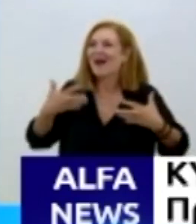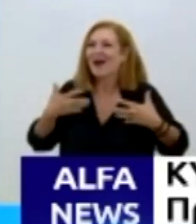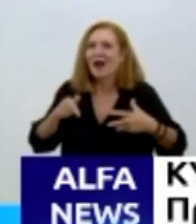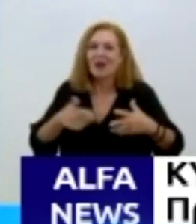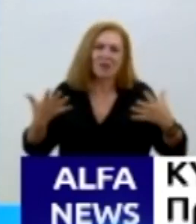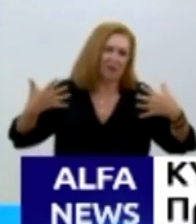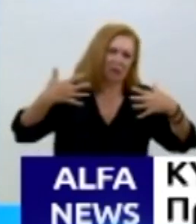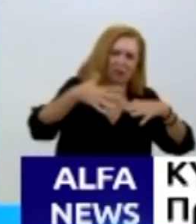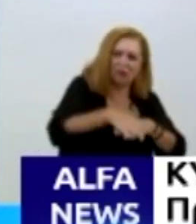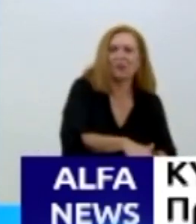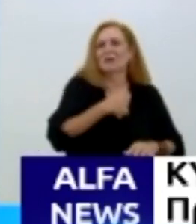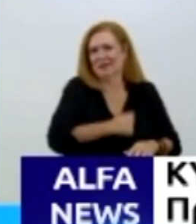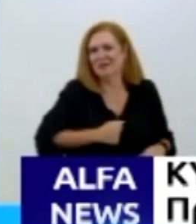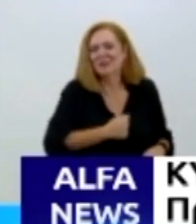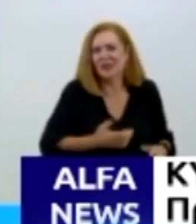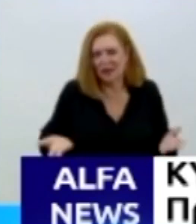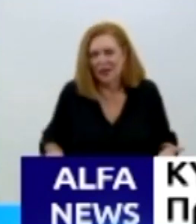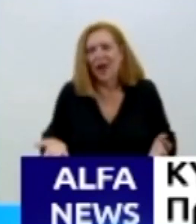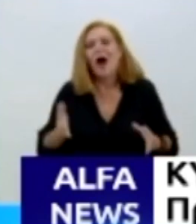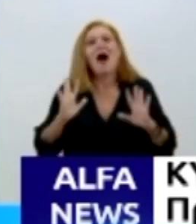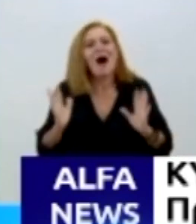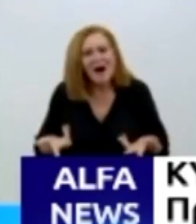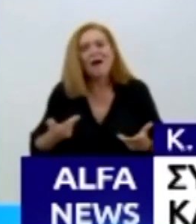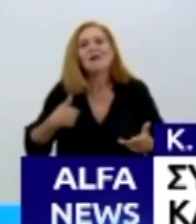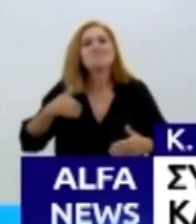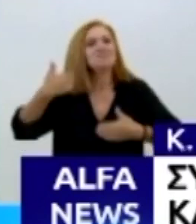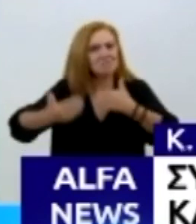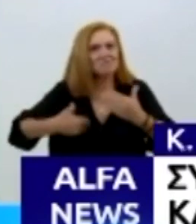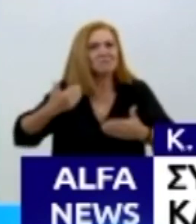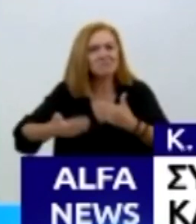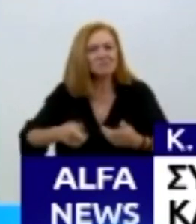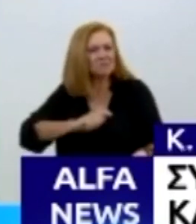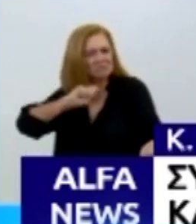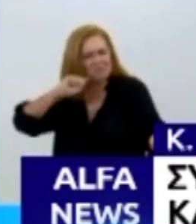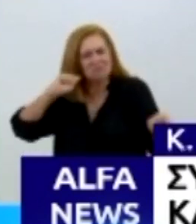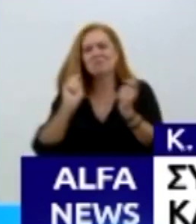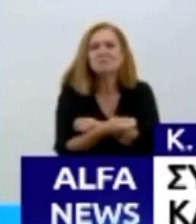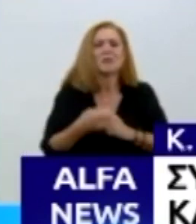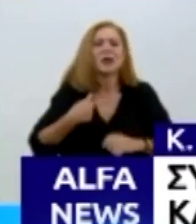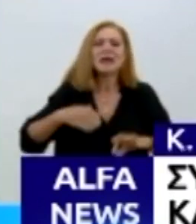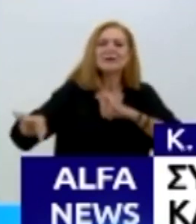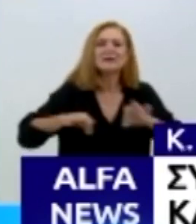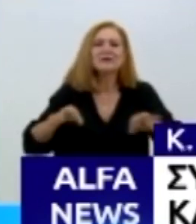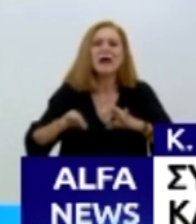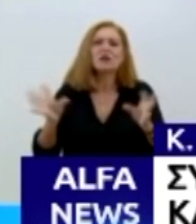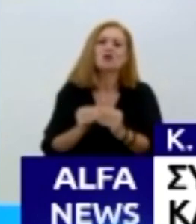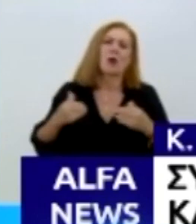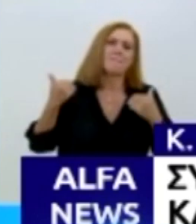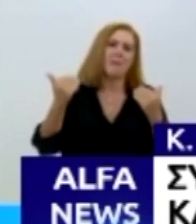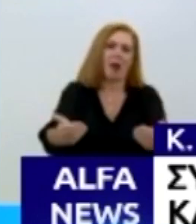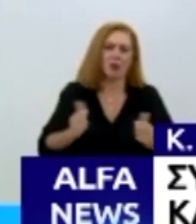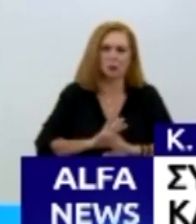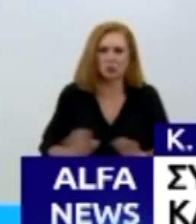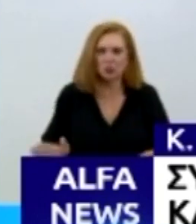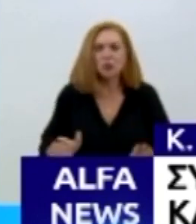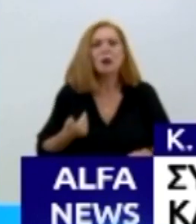που οδηγούν όμως και σε έναν ριζικό επανασχεδιασμό μας για το αύριο.